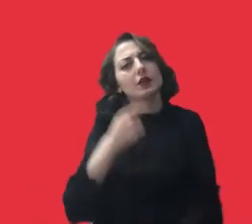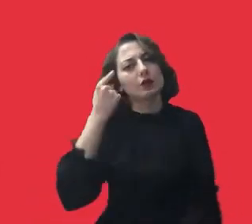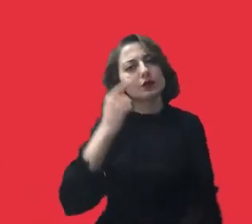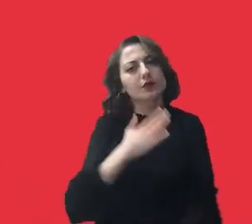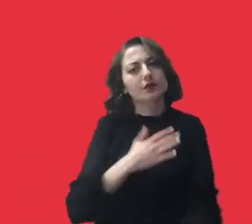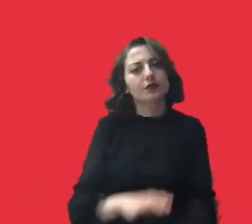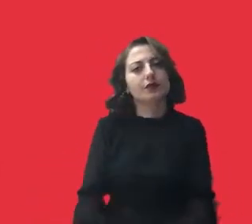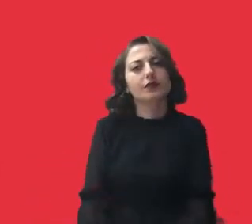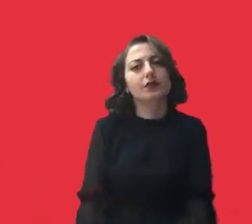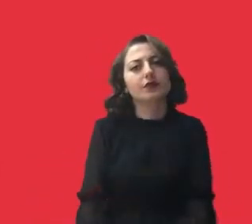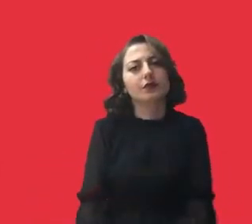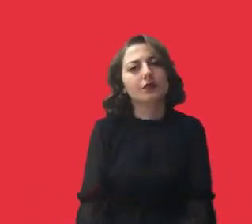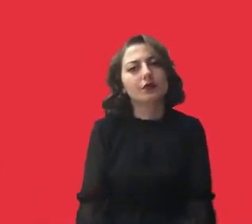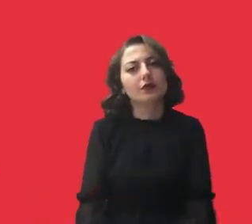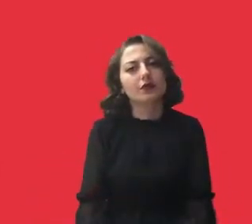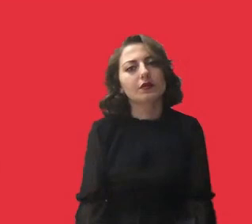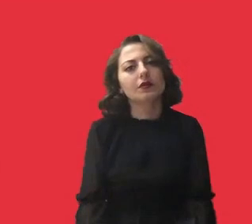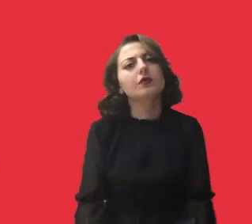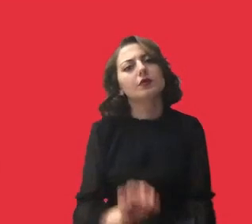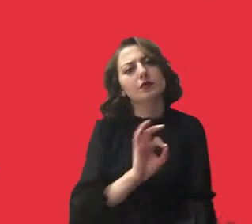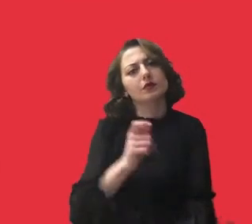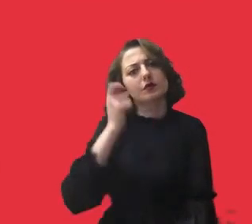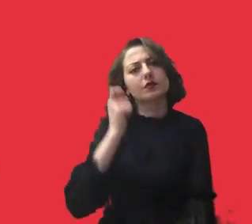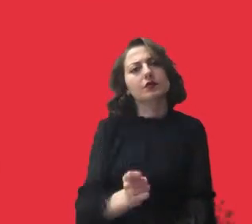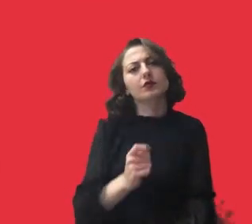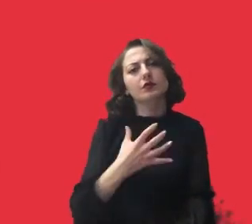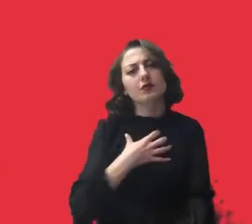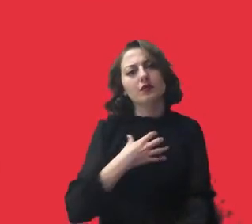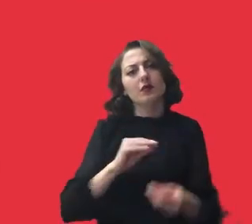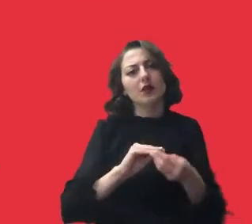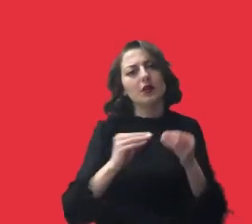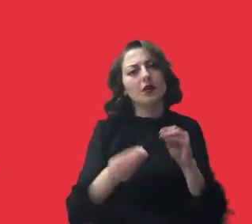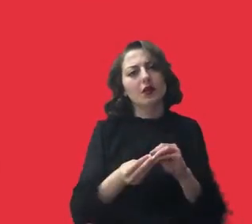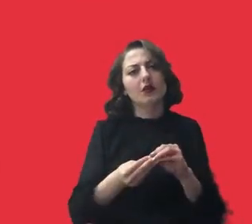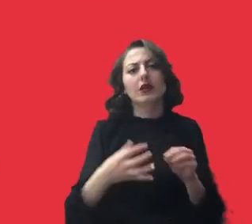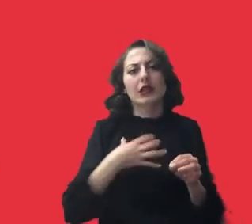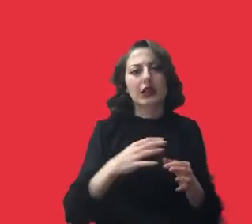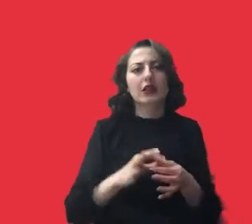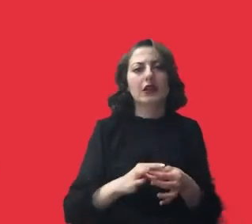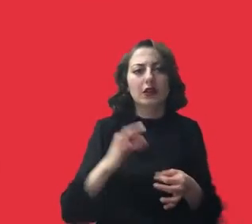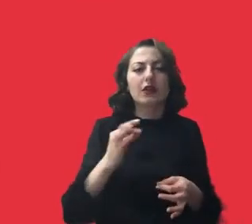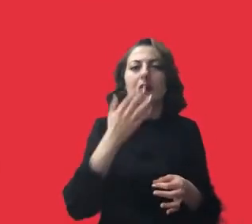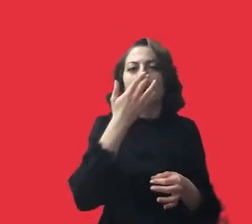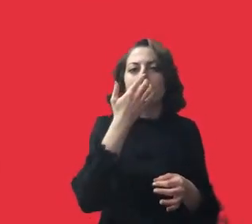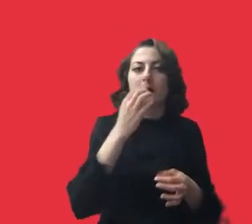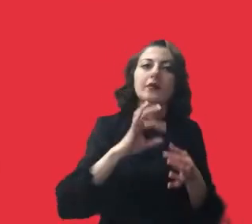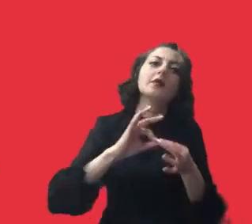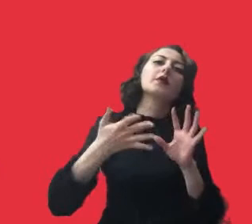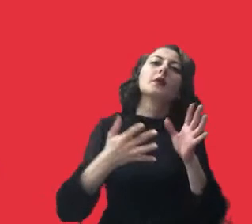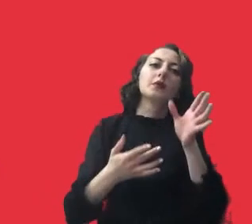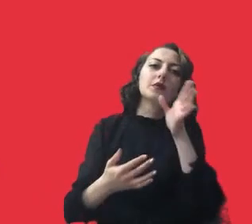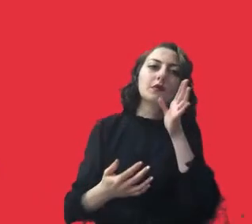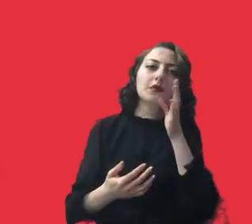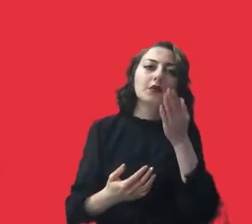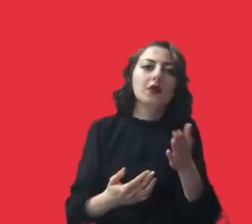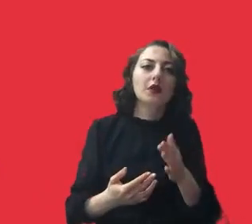quite Kesinlikle. valuable. Yani Absolutely. kendi Yes. sorunlarına aslında kendileri de Actually, they bir are şekilde also çözüm contributing buluyorlar. to solving Taşın their altına